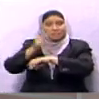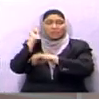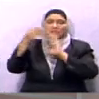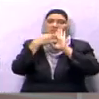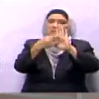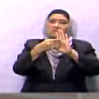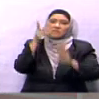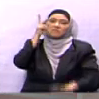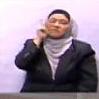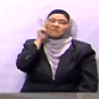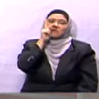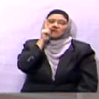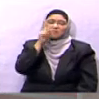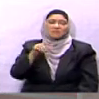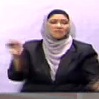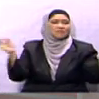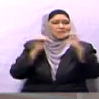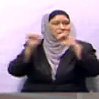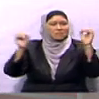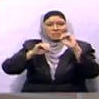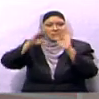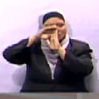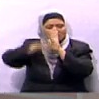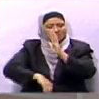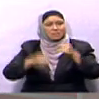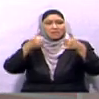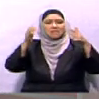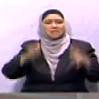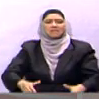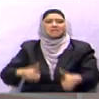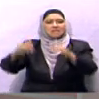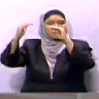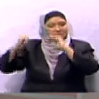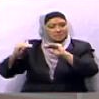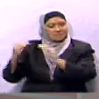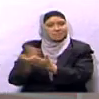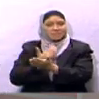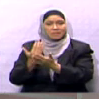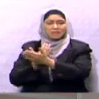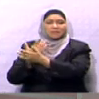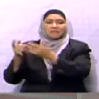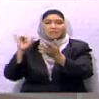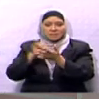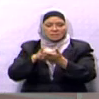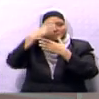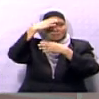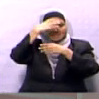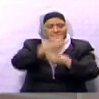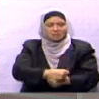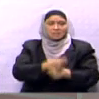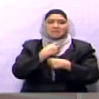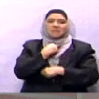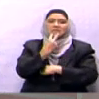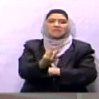Kedah skuad Lang merah tidak ketandusan pemain pelapis itu keyakinan Yang disuarakan ketua jurulatihnya Mohamad Nizam Azhar